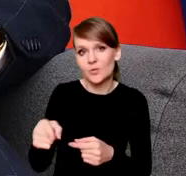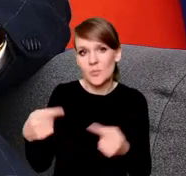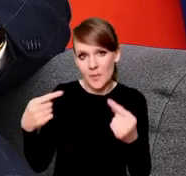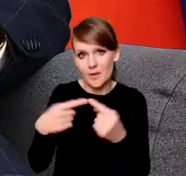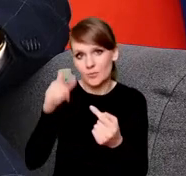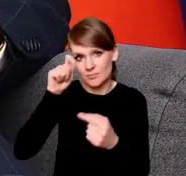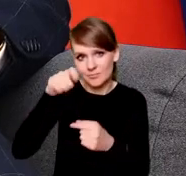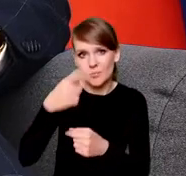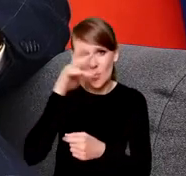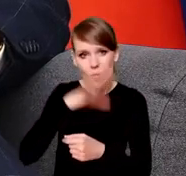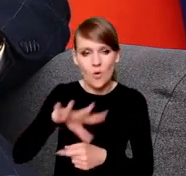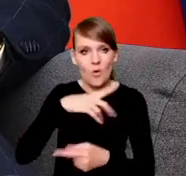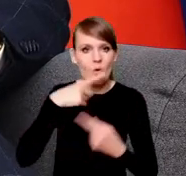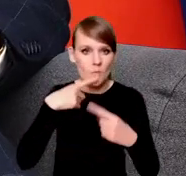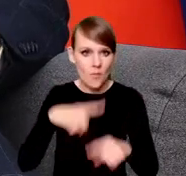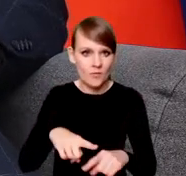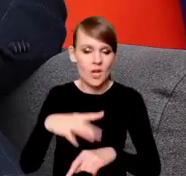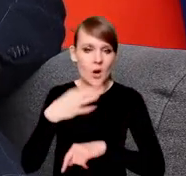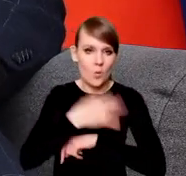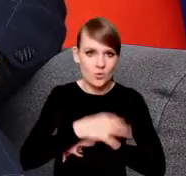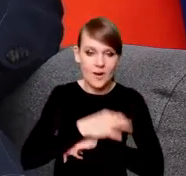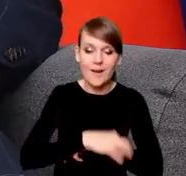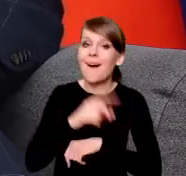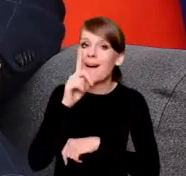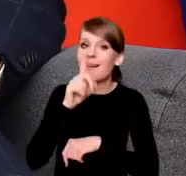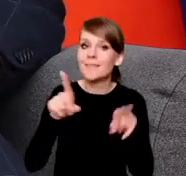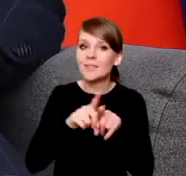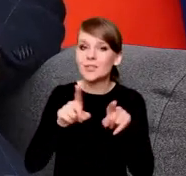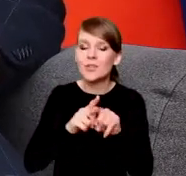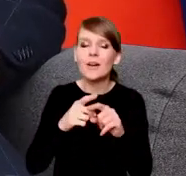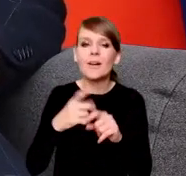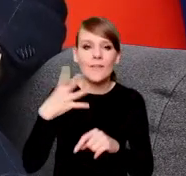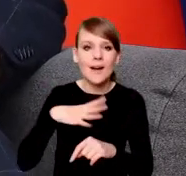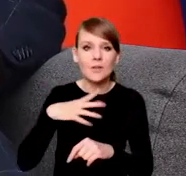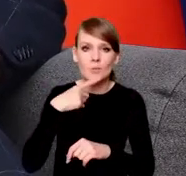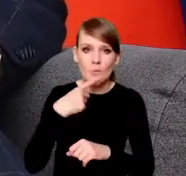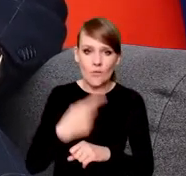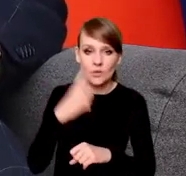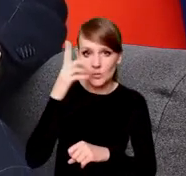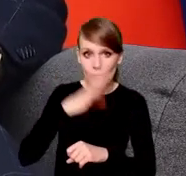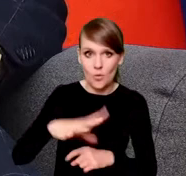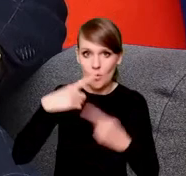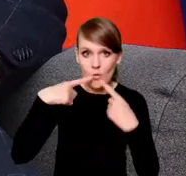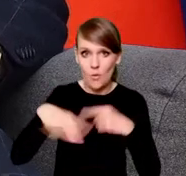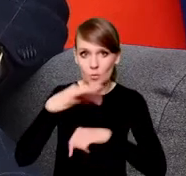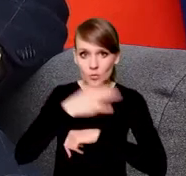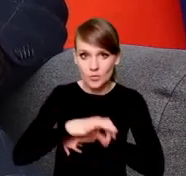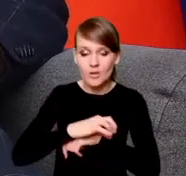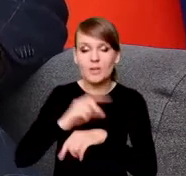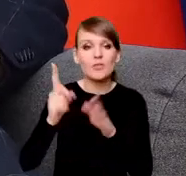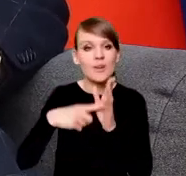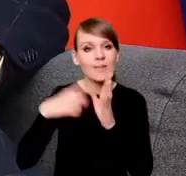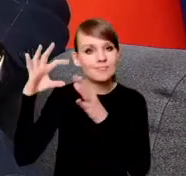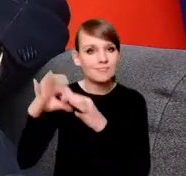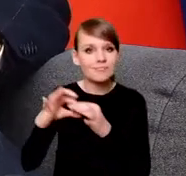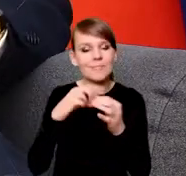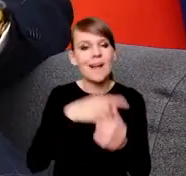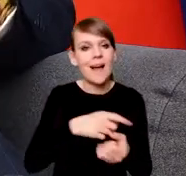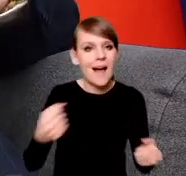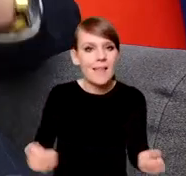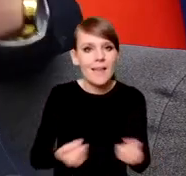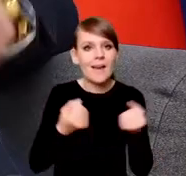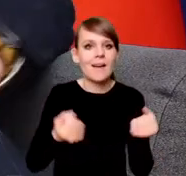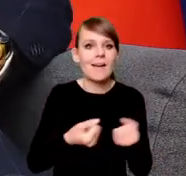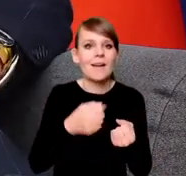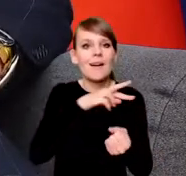zwrócić uwagę, że ta społeczna odpowiedzialność uczelni najczęściej właśnie wiąże się z zaangażowaniem na poziomie regionalnym.